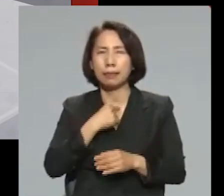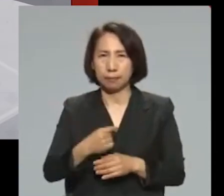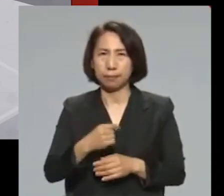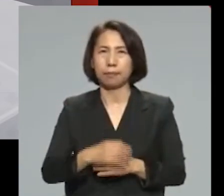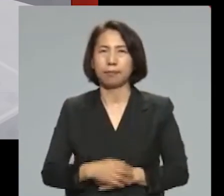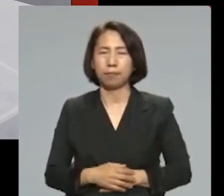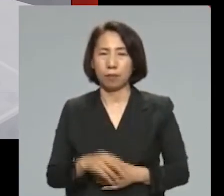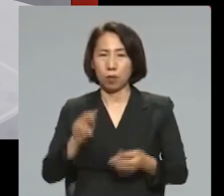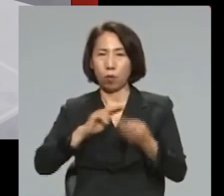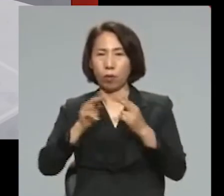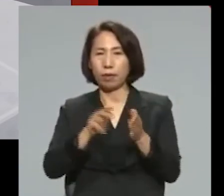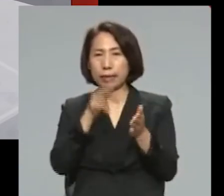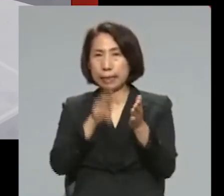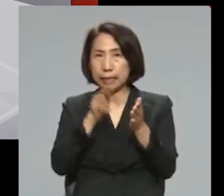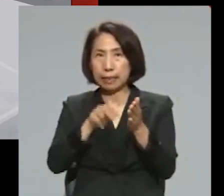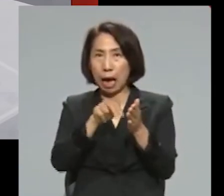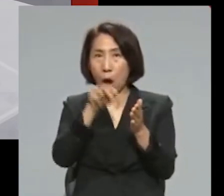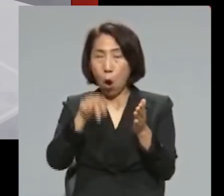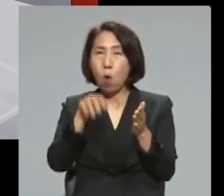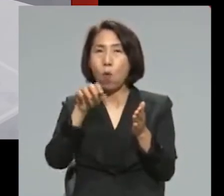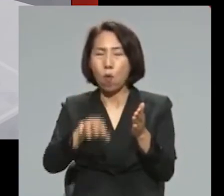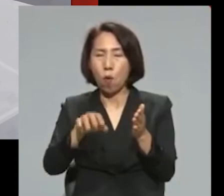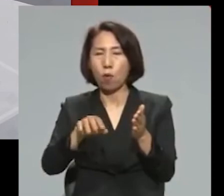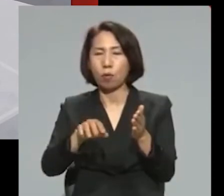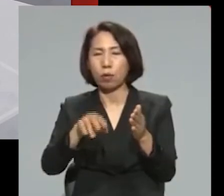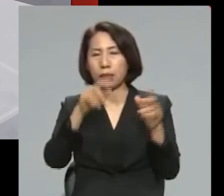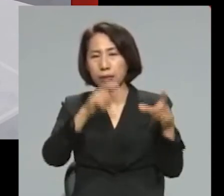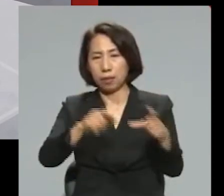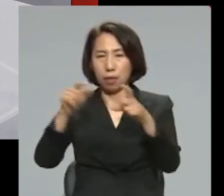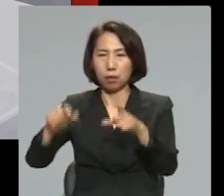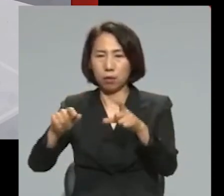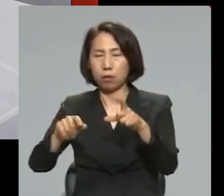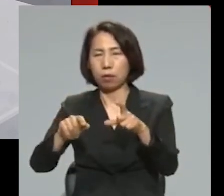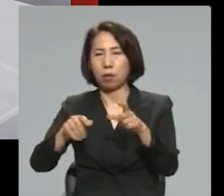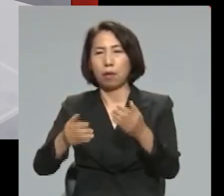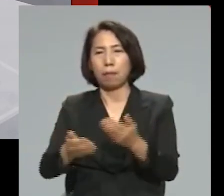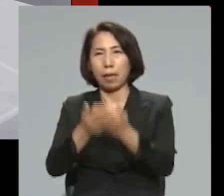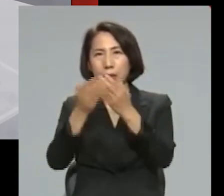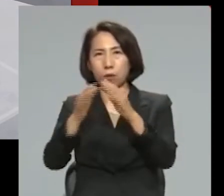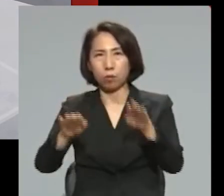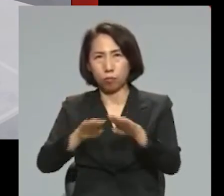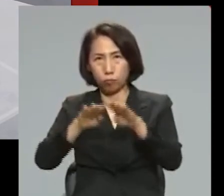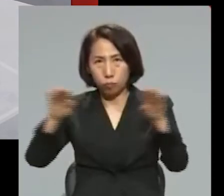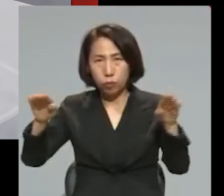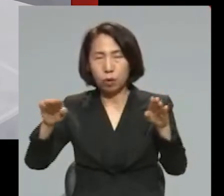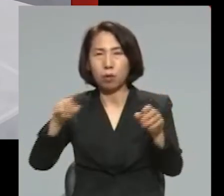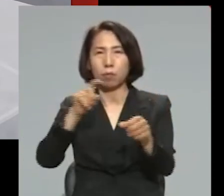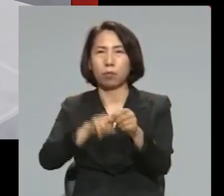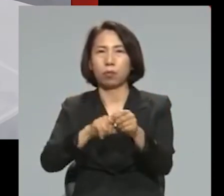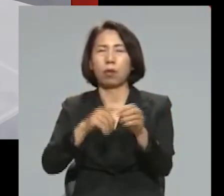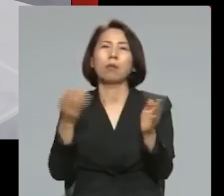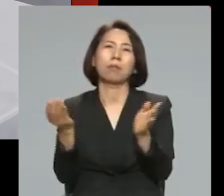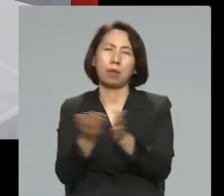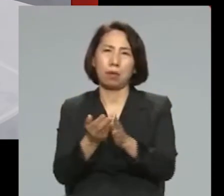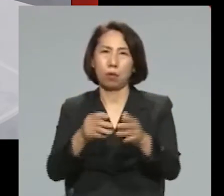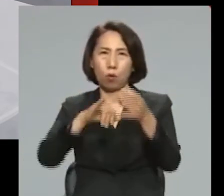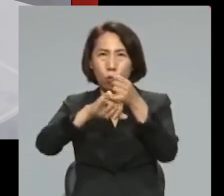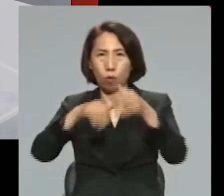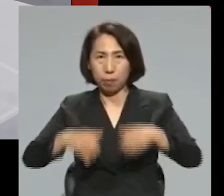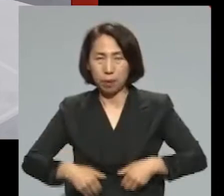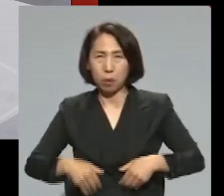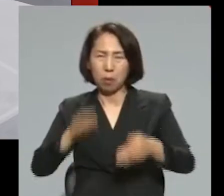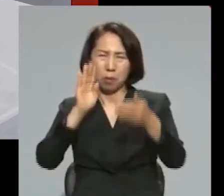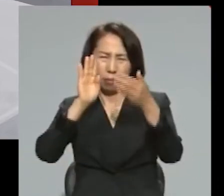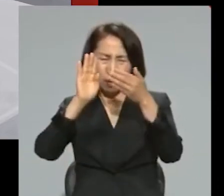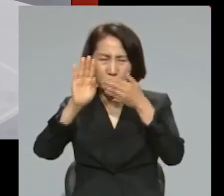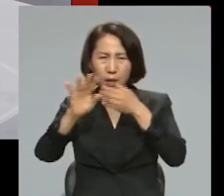고령 역사는 지역 균형 발전 차원에서라도 반드시 필요합니다. 고령 미래 100년 기반을 다지는